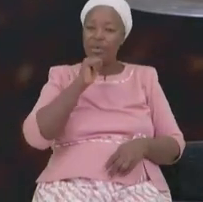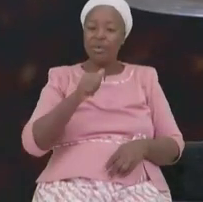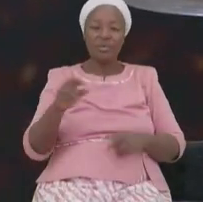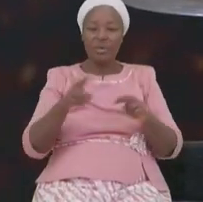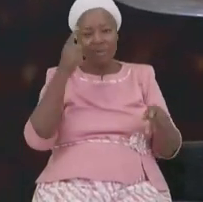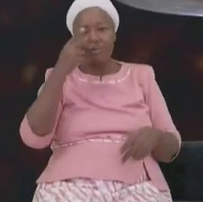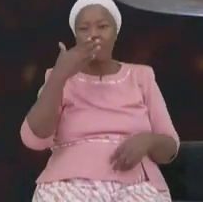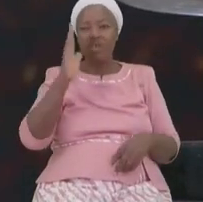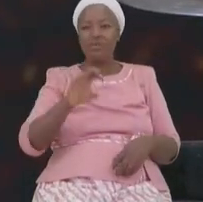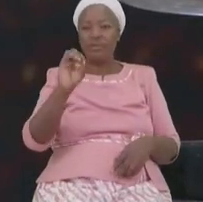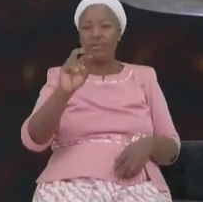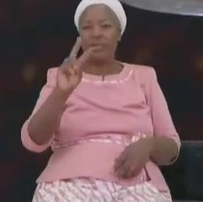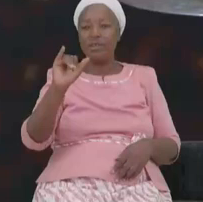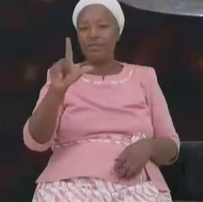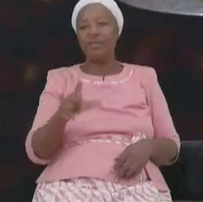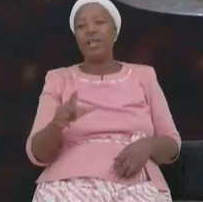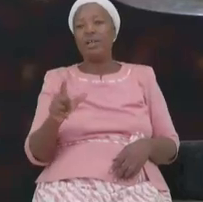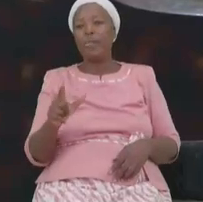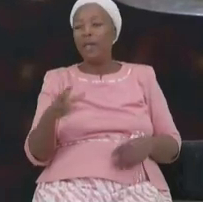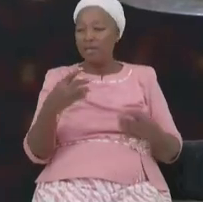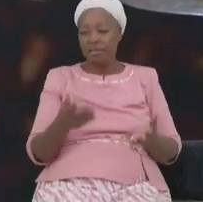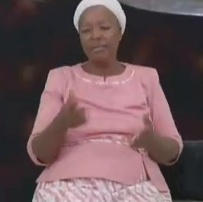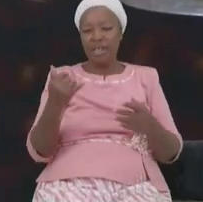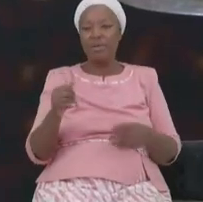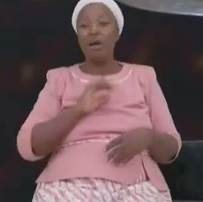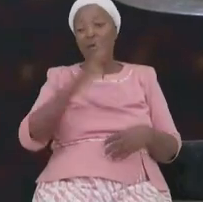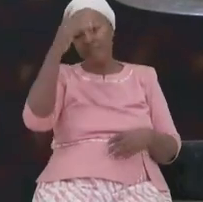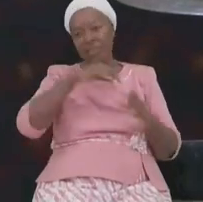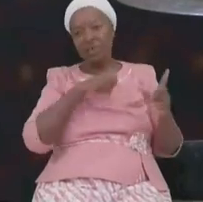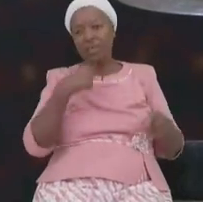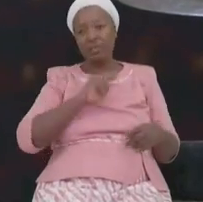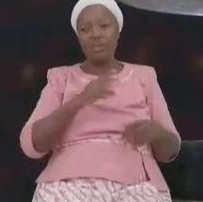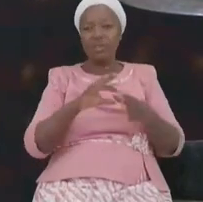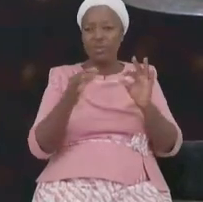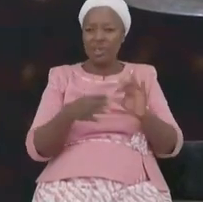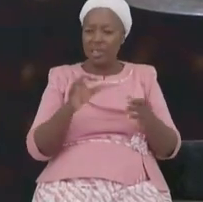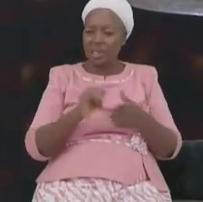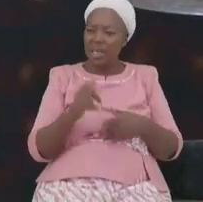nous étions à l'école, nous étions à l'internat. Quand